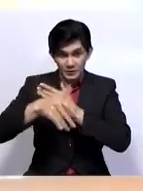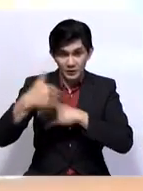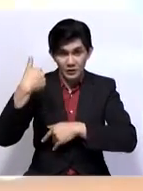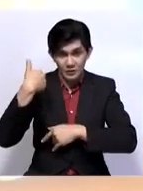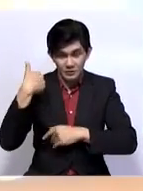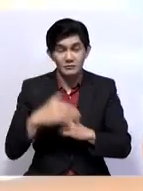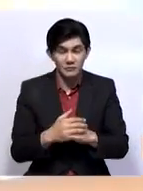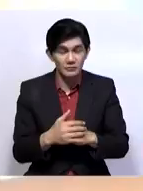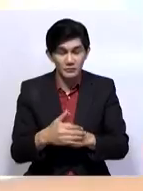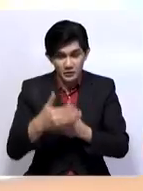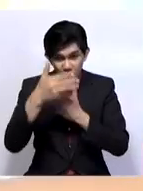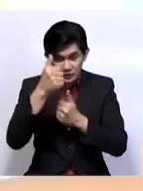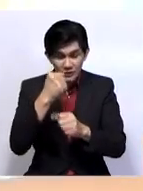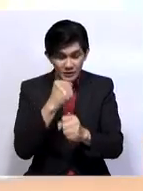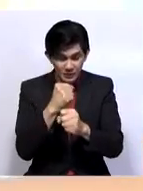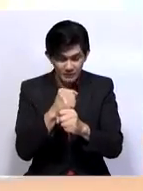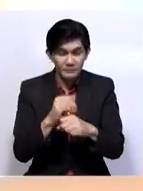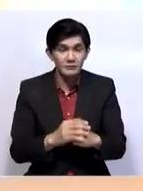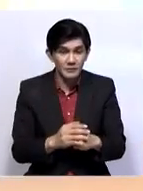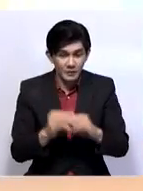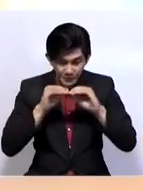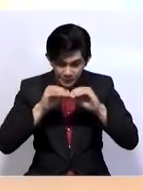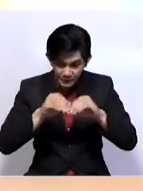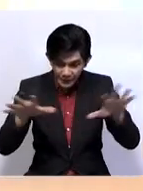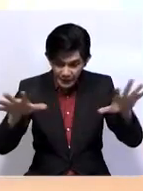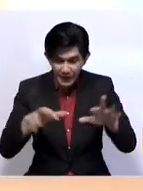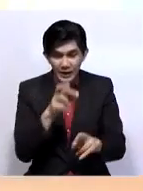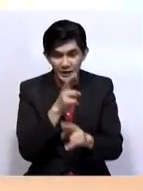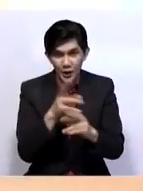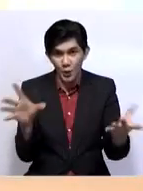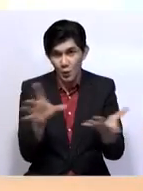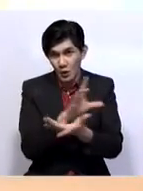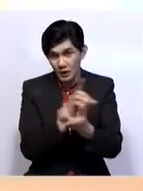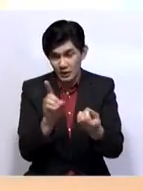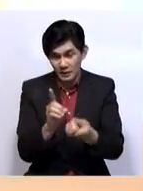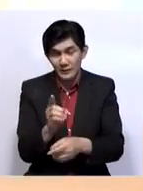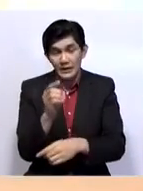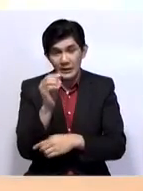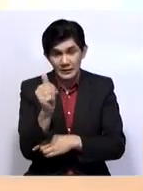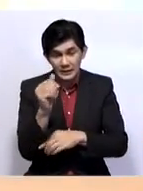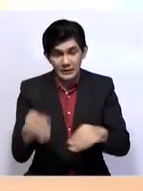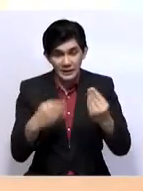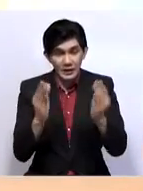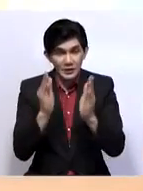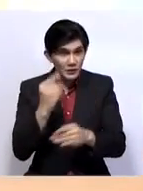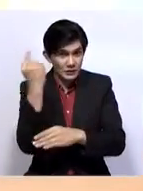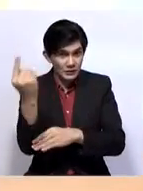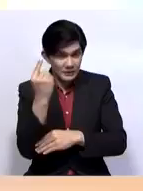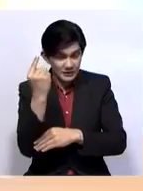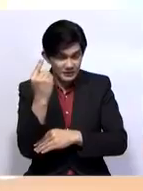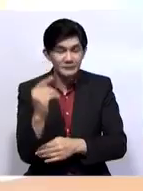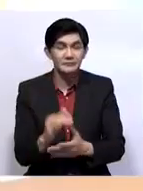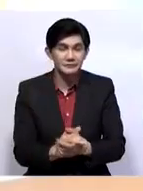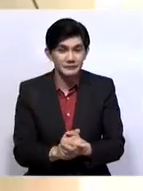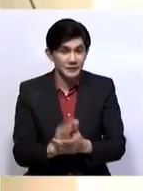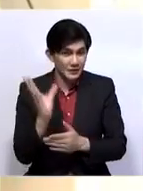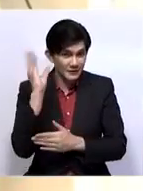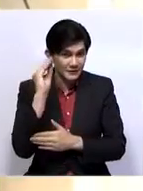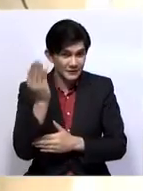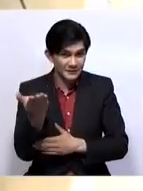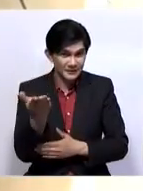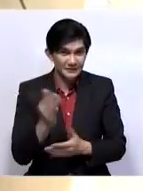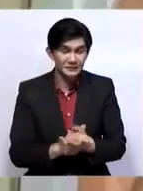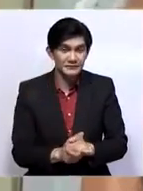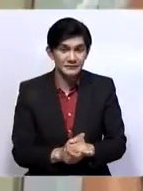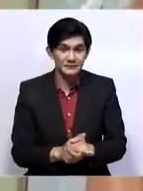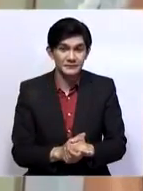างชาติให้เข้ามานะครับพร้อมทั้งยังเป็นการเผยแพร่และอนุรักษ์ศิลปะวัฒนธรรมให้กับนักท่องเที่ยวได้เห็นอีกด้วยนะครับไปฟังเสียง